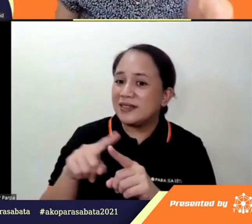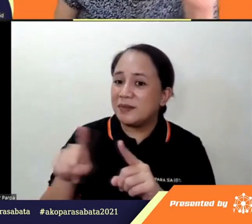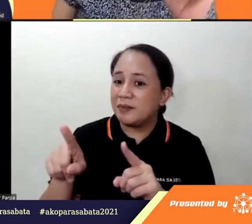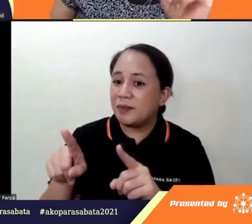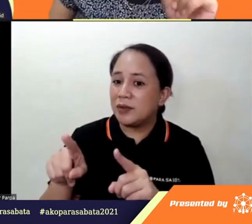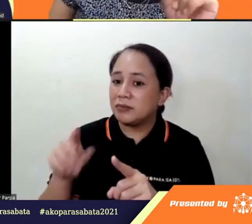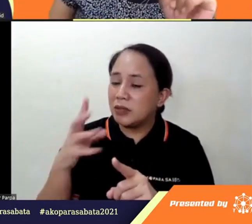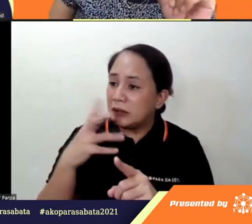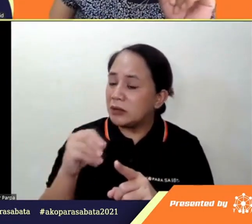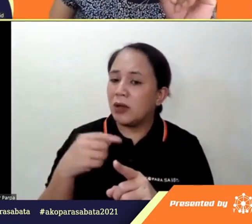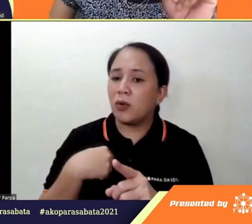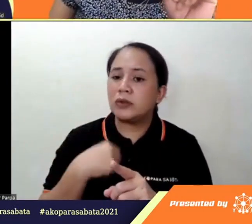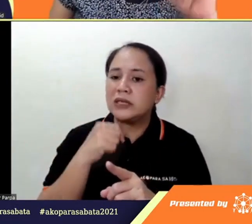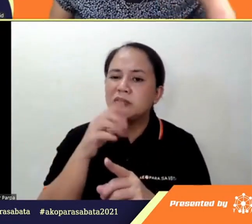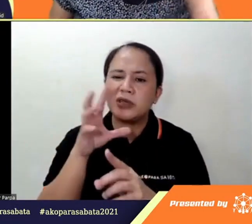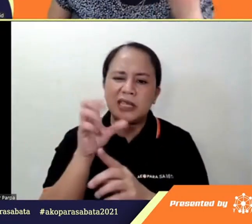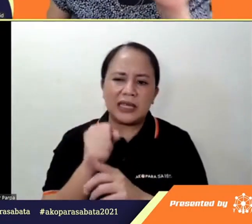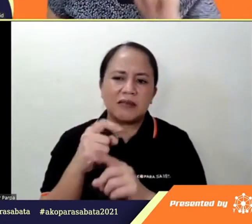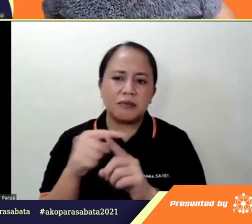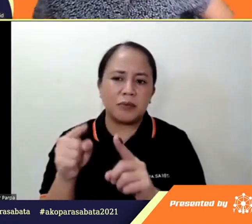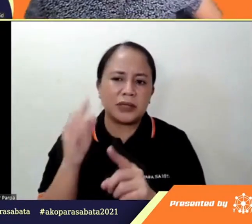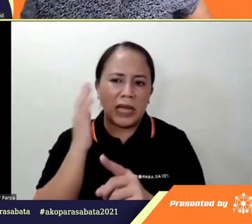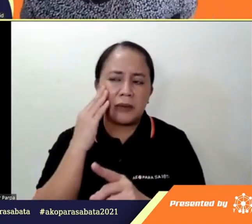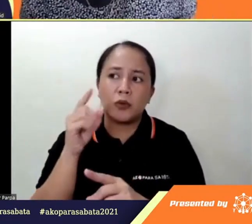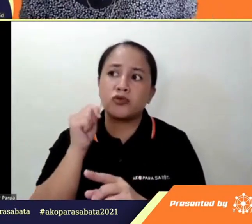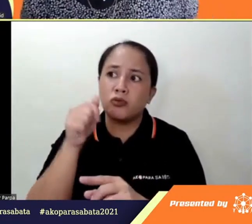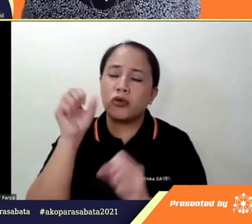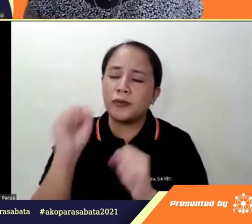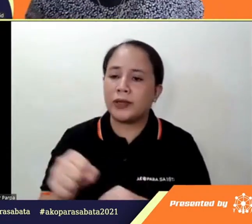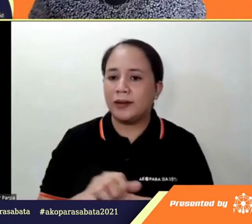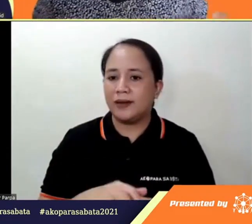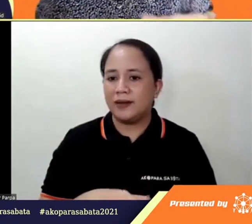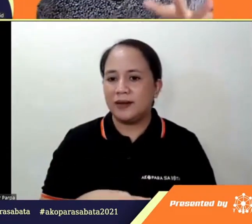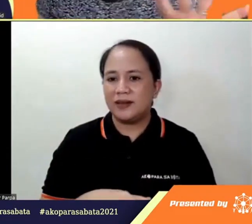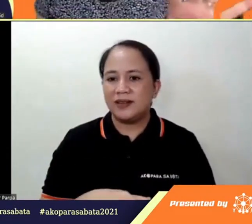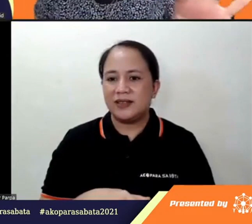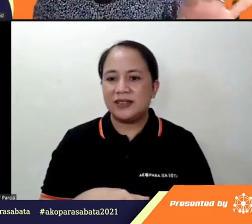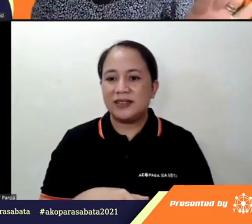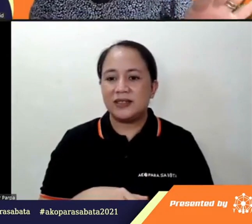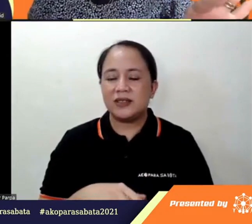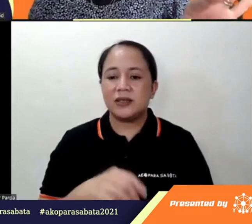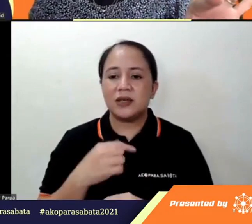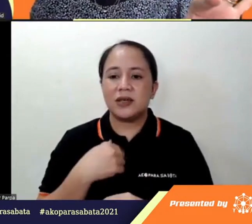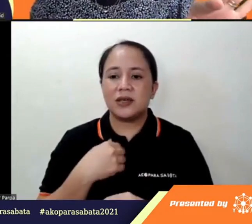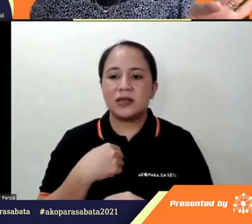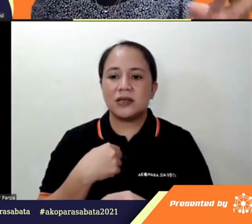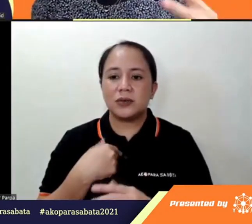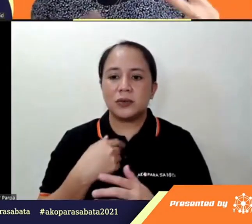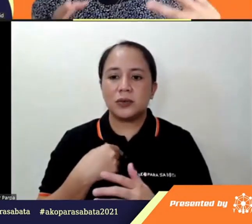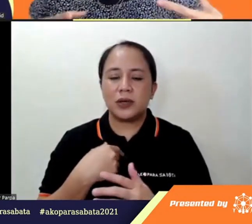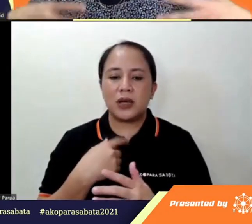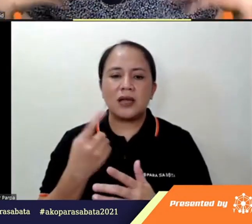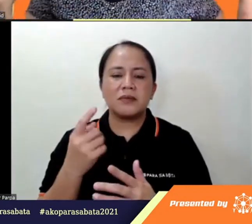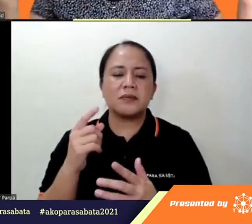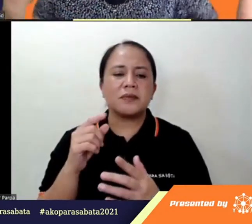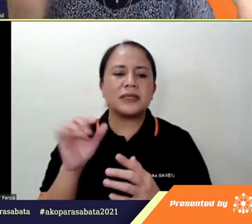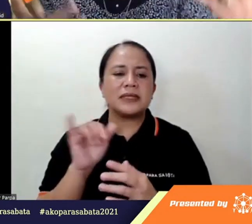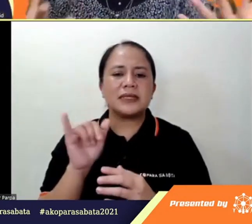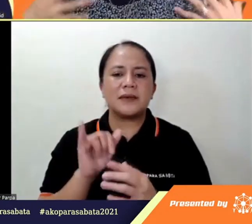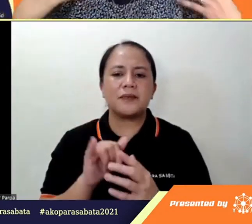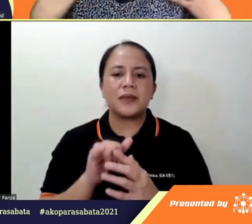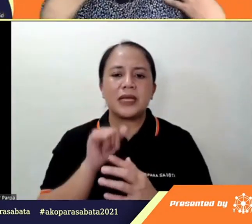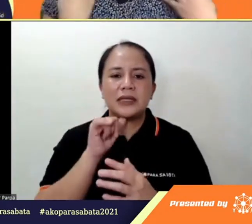ha, hindi mo lang nakuha ngayon, pero alam ko bukas makukuha mo yan. Parang sundutan mo ng konting ganon, para lang daw